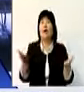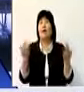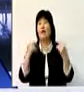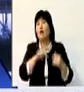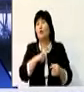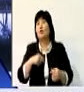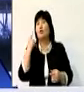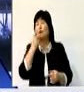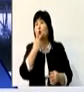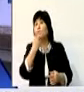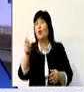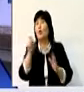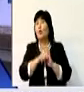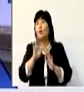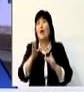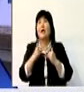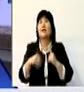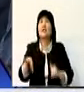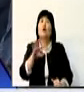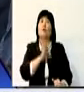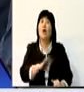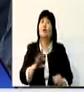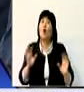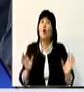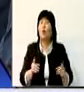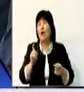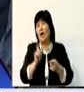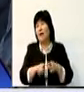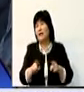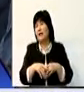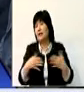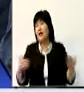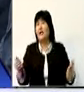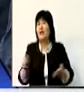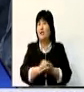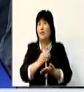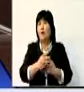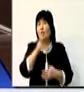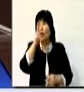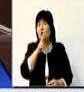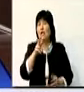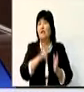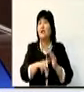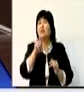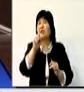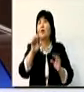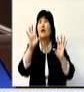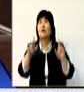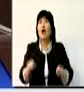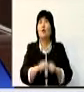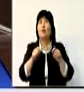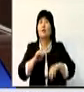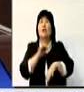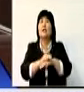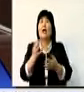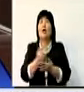өз көзімен көріп шықпақ. Жердің пайдаланылуы мен қорғалуына қатысты да тың дерек баршылық. Үш айдың ішінде 81 заңбұзушылық дерек анықталды, деді